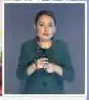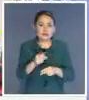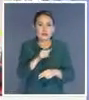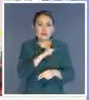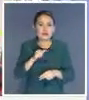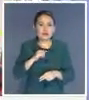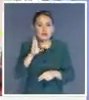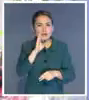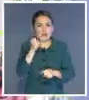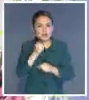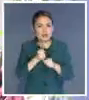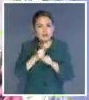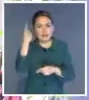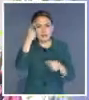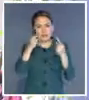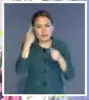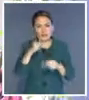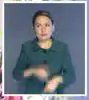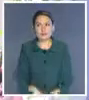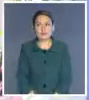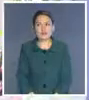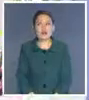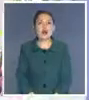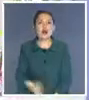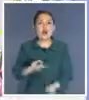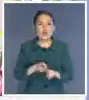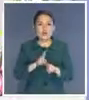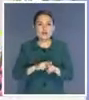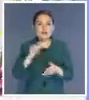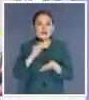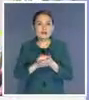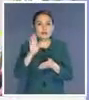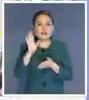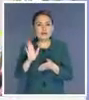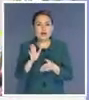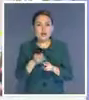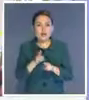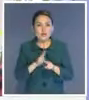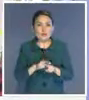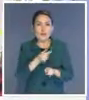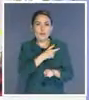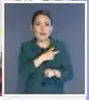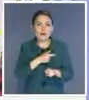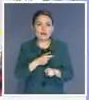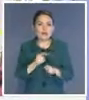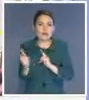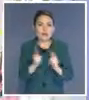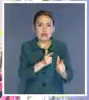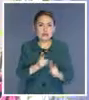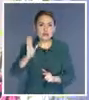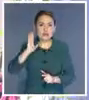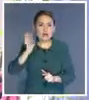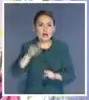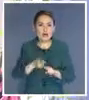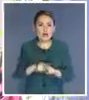авторлары. Патентті да ойластырып жатырмыз. Құжаттарды дайындап жатырмыз. Үлкен зерттеуден өту керек. Бұл мына